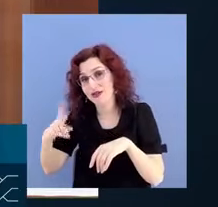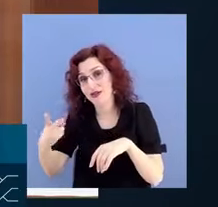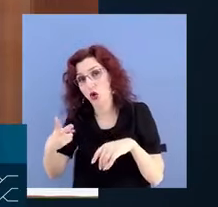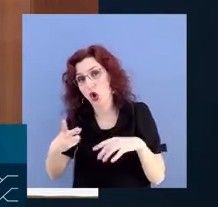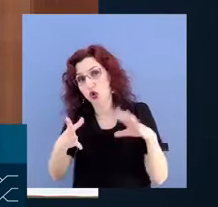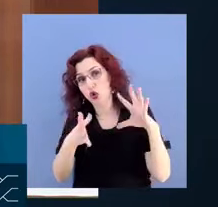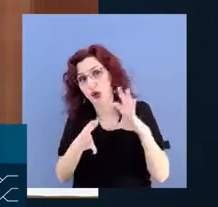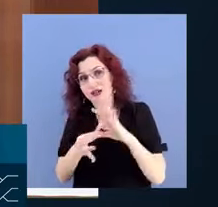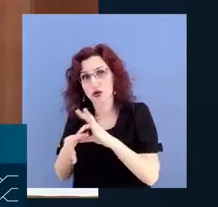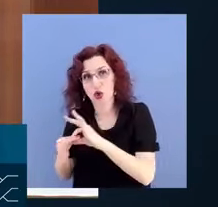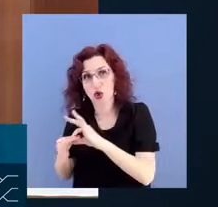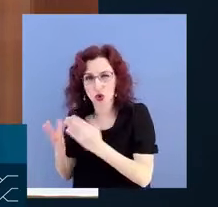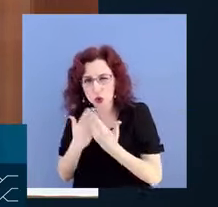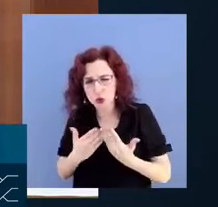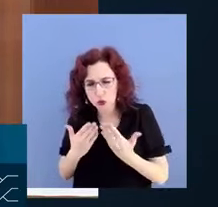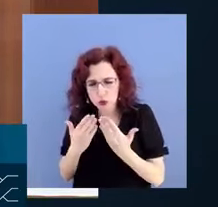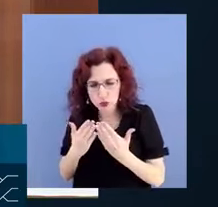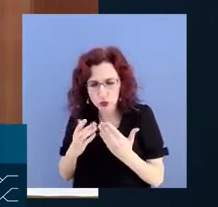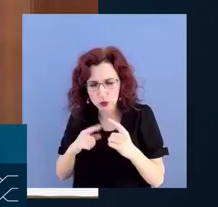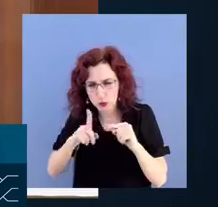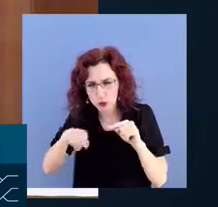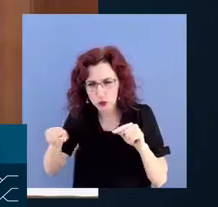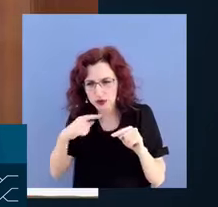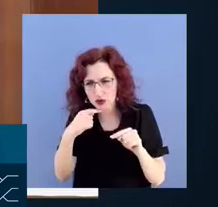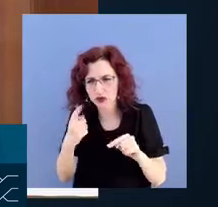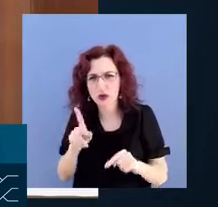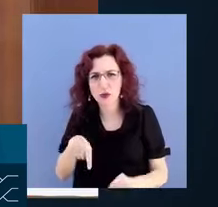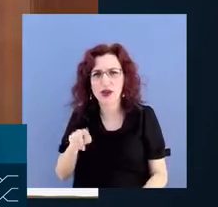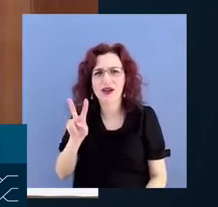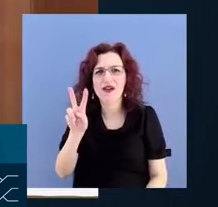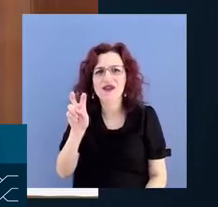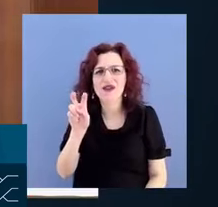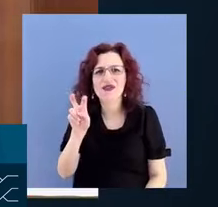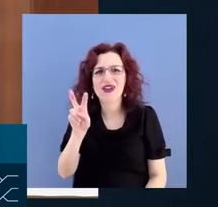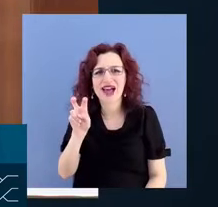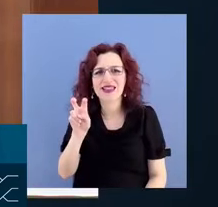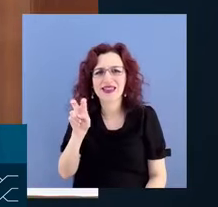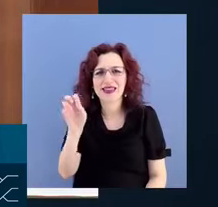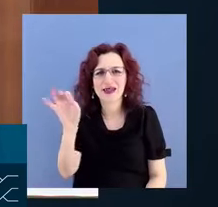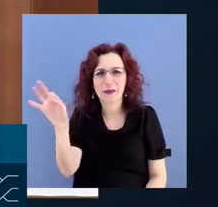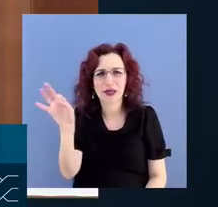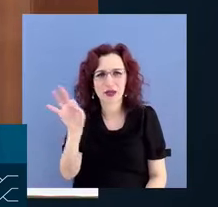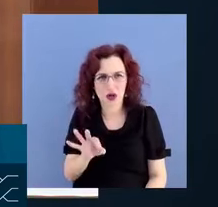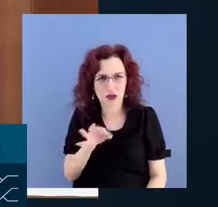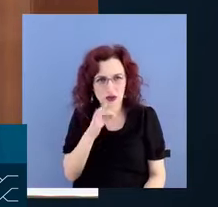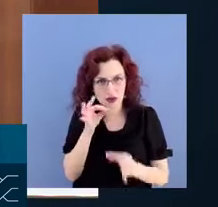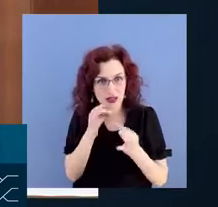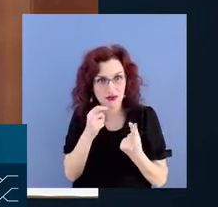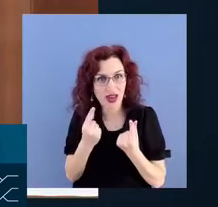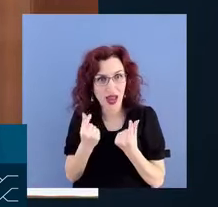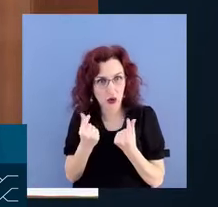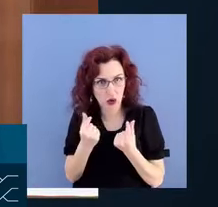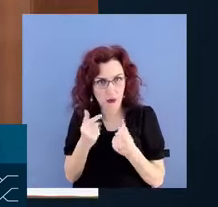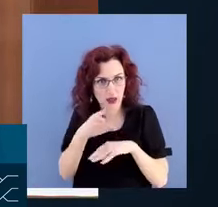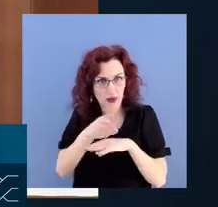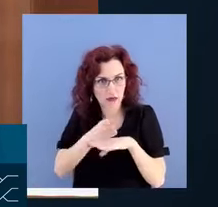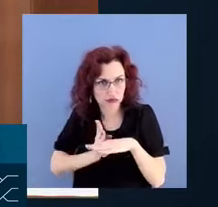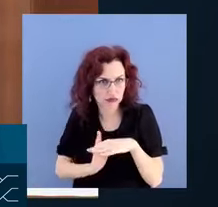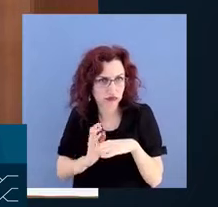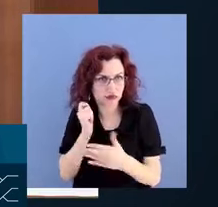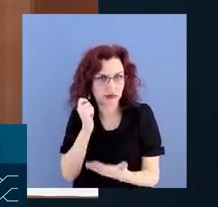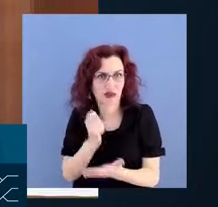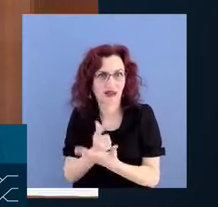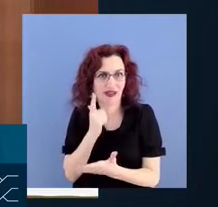dicono che raggiunge addirittura il 20 per cento ecco stiamo parlando di una fetta importantissima di economia stiamo parlando probabilmente di un settore